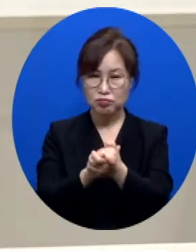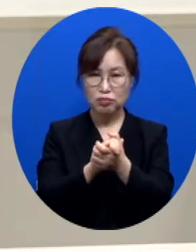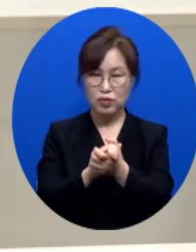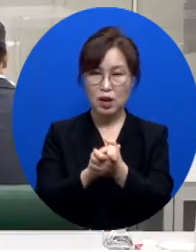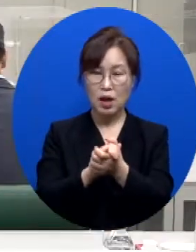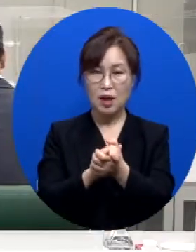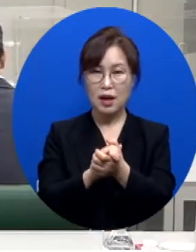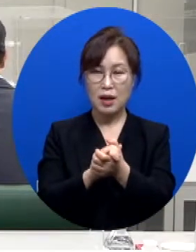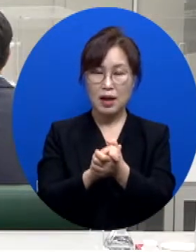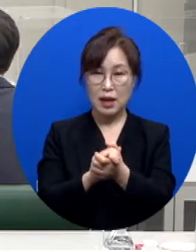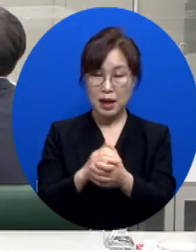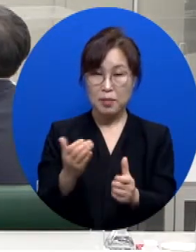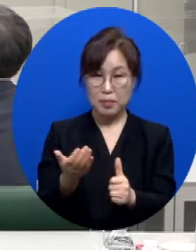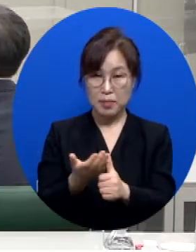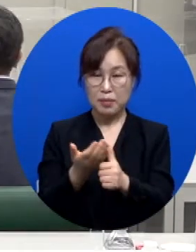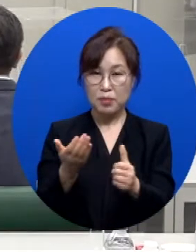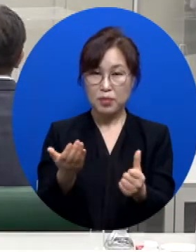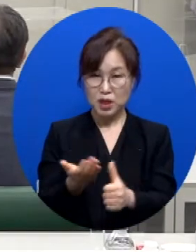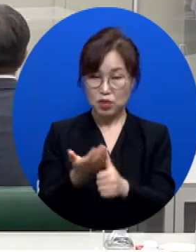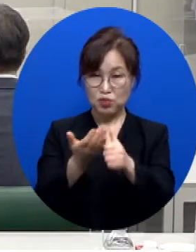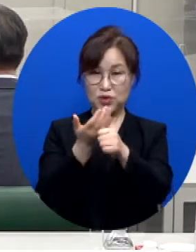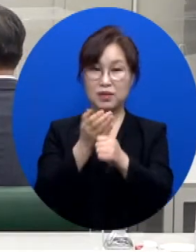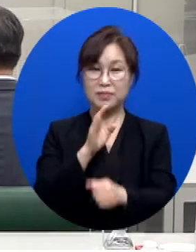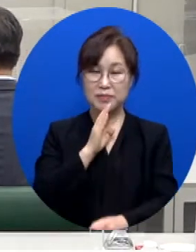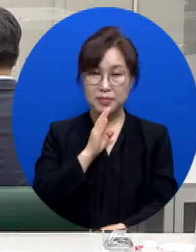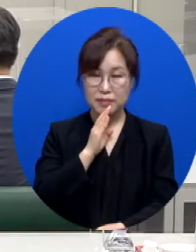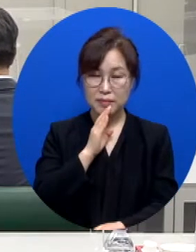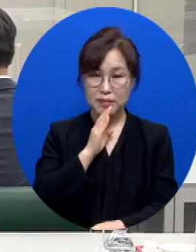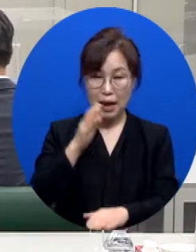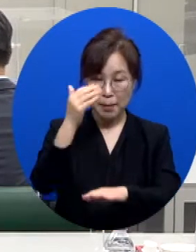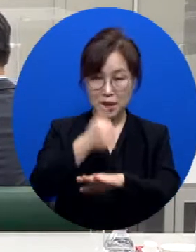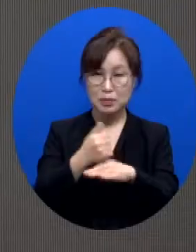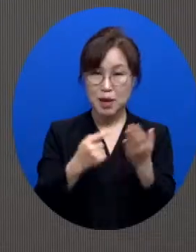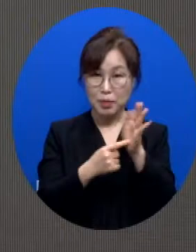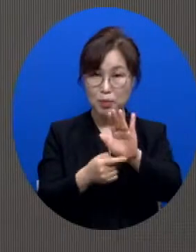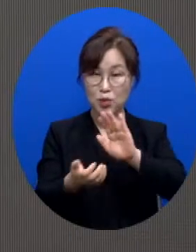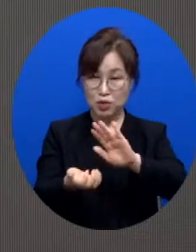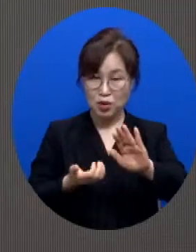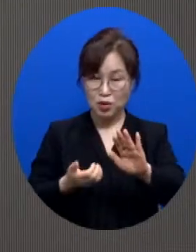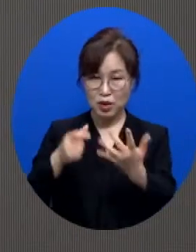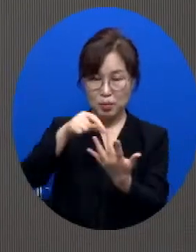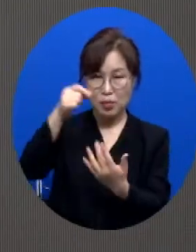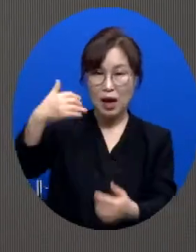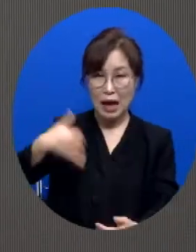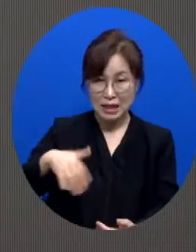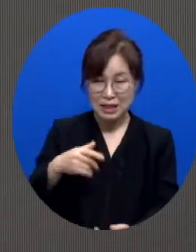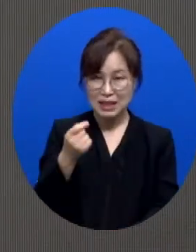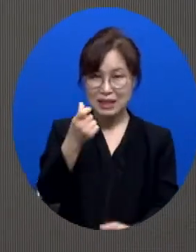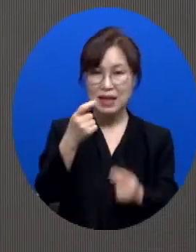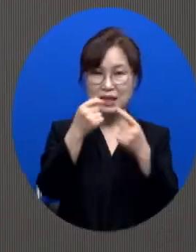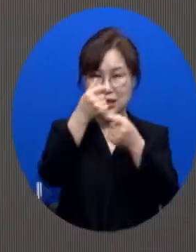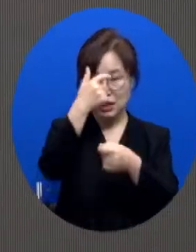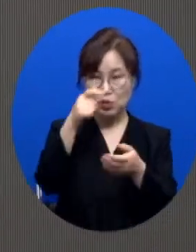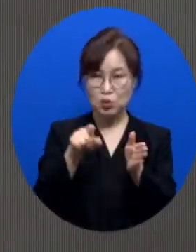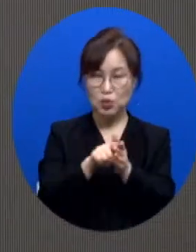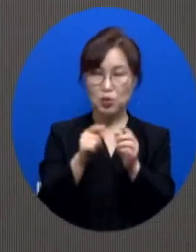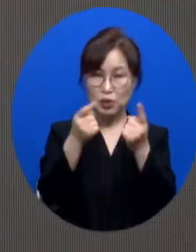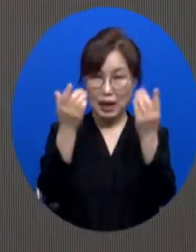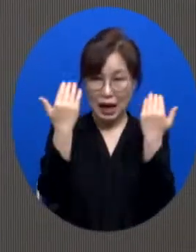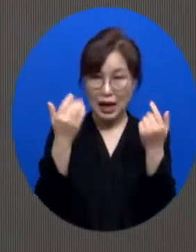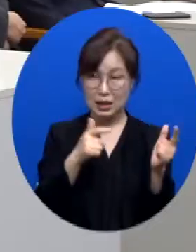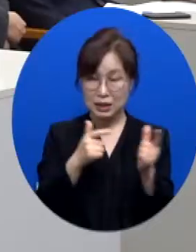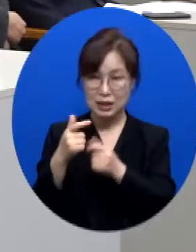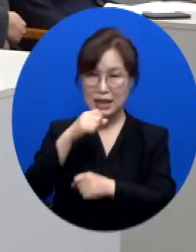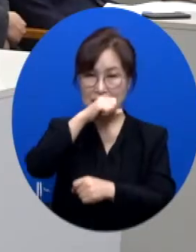교육 대계를 세워나가야 한다며 최종 발표 전 미선정 대학과 소규모 기독교 대학을 위한 예산